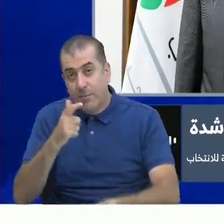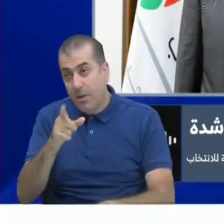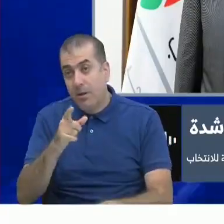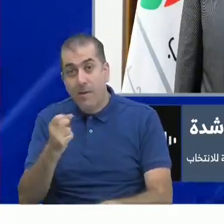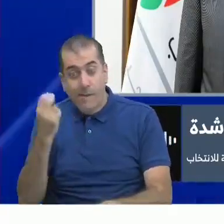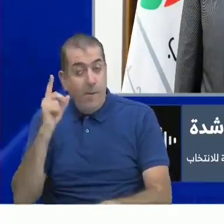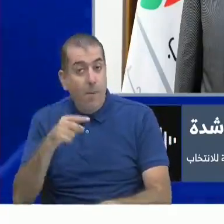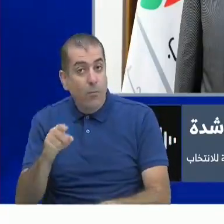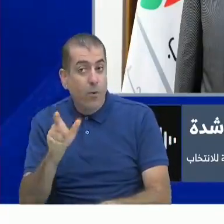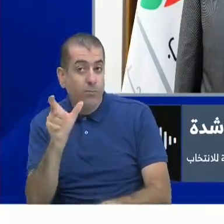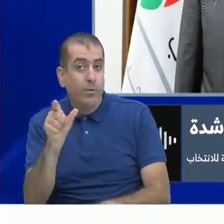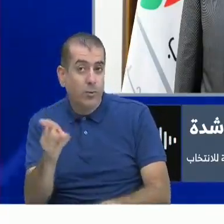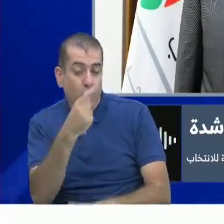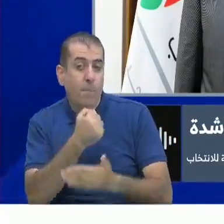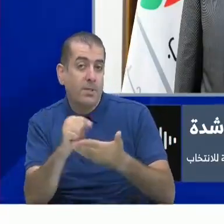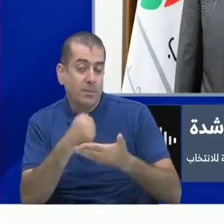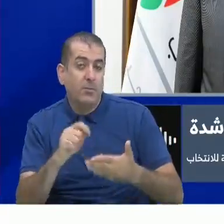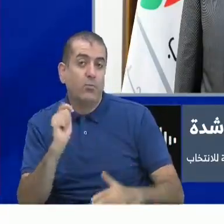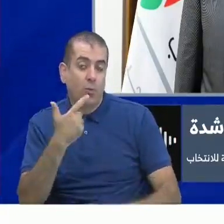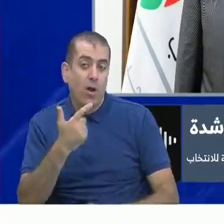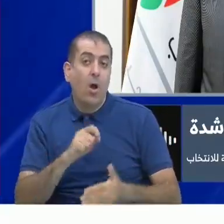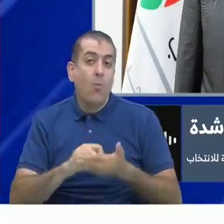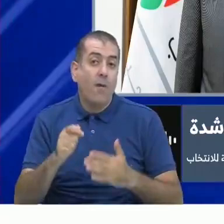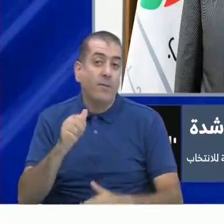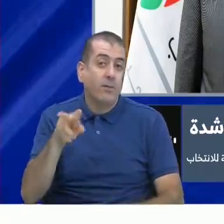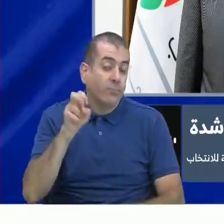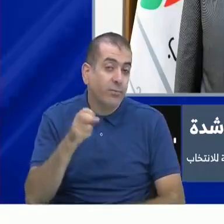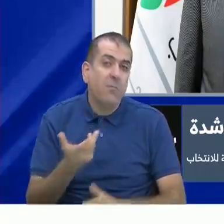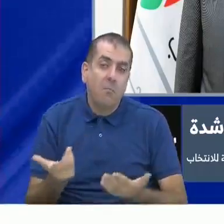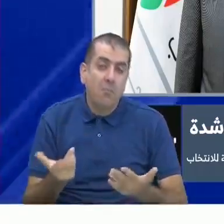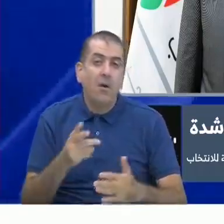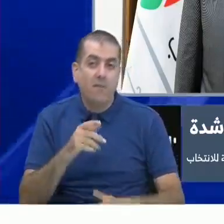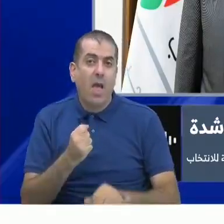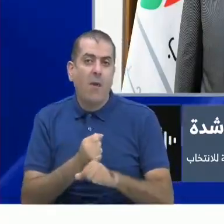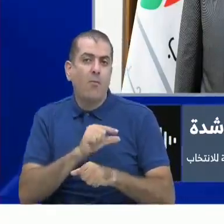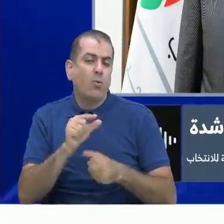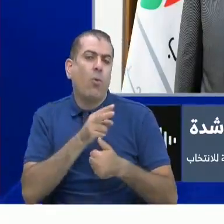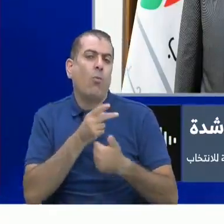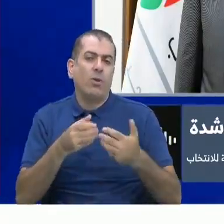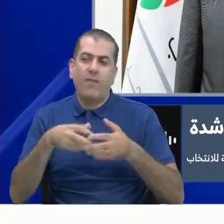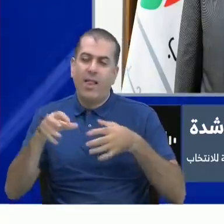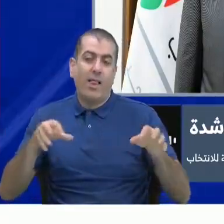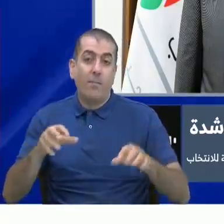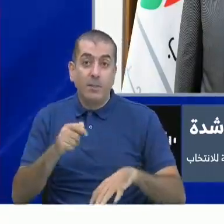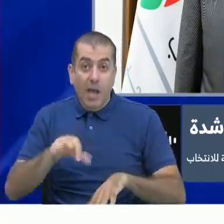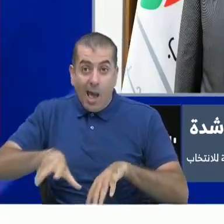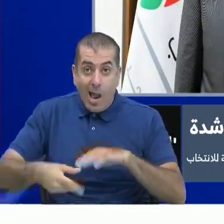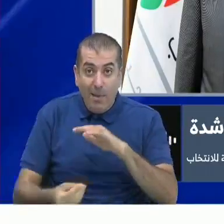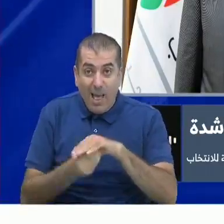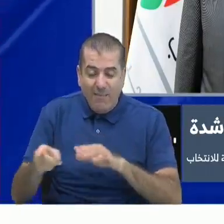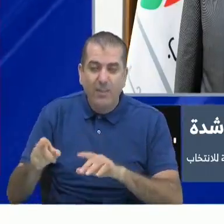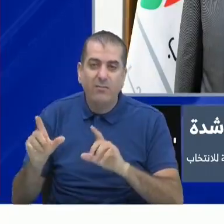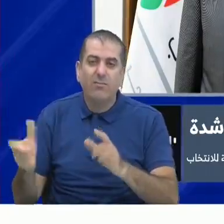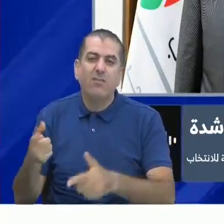ليتم يعني حذف منشوره أو مخالفته. فبالتالي المسألة هنا تكون أشبه